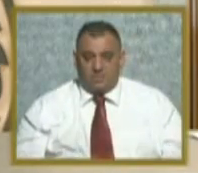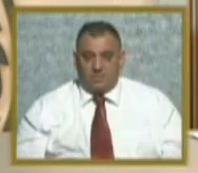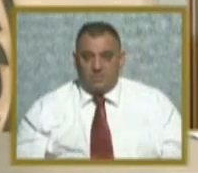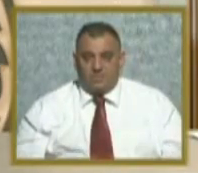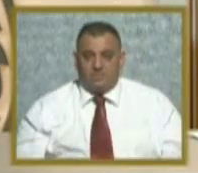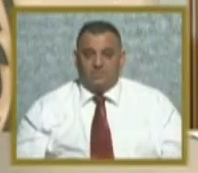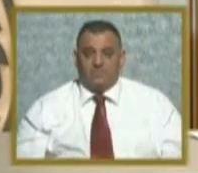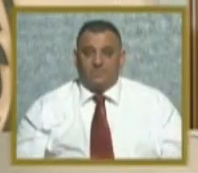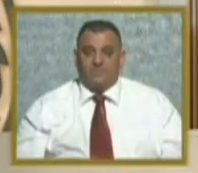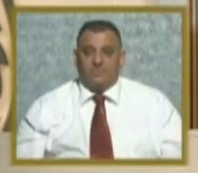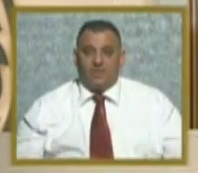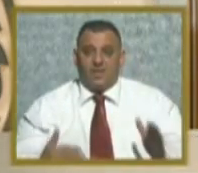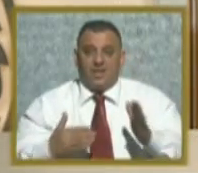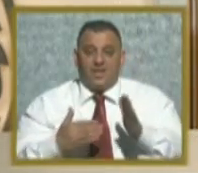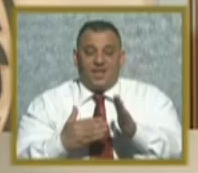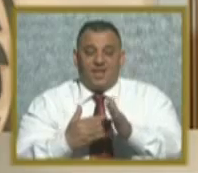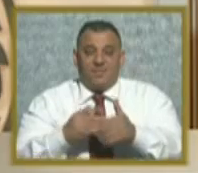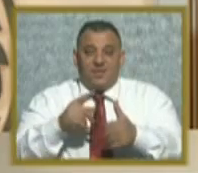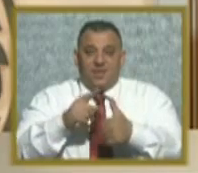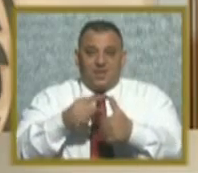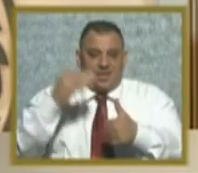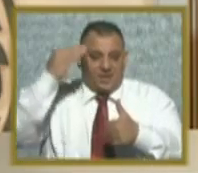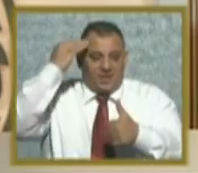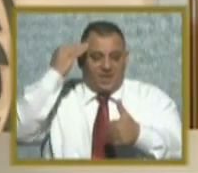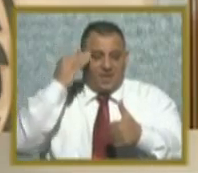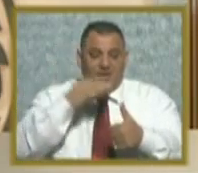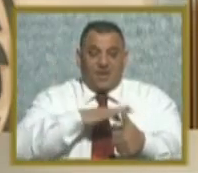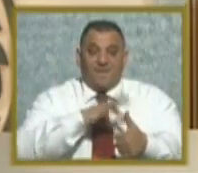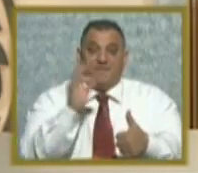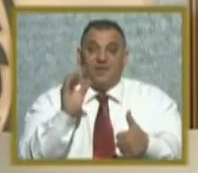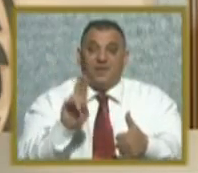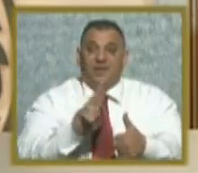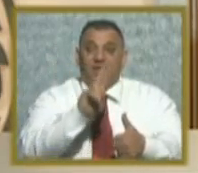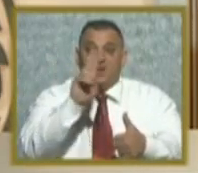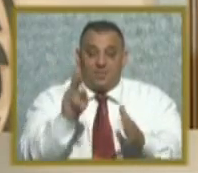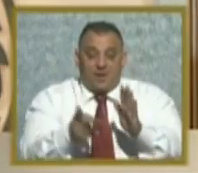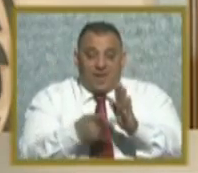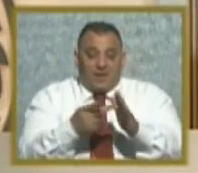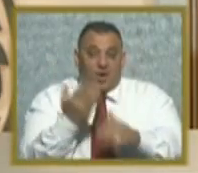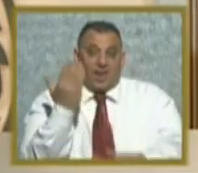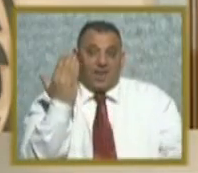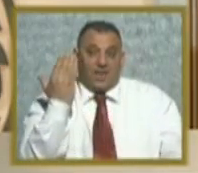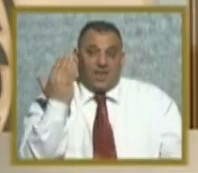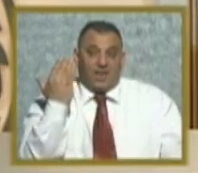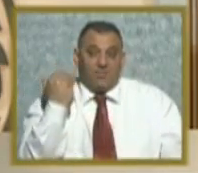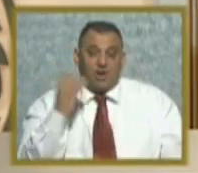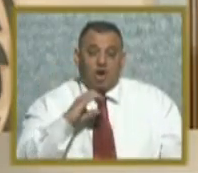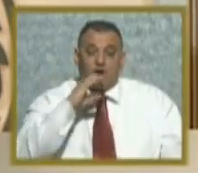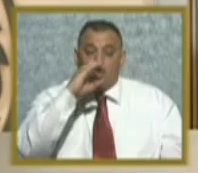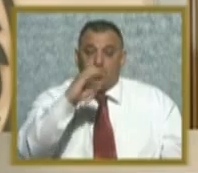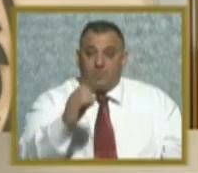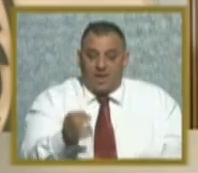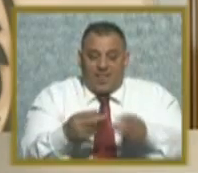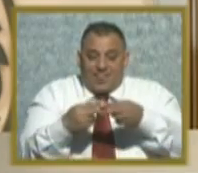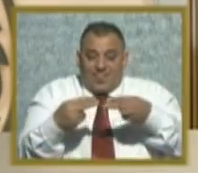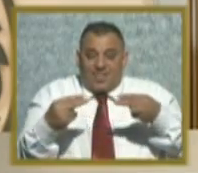اهلا وسهلا. نستاذنكم عندي الاخت امينه من فرنسا بالامس سالت اعادت سؤال لها سابق انا اجبت عليه لكن هي فصلت